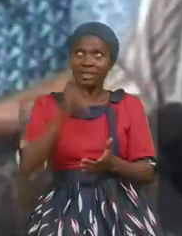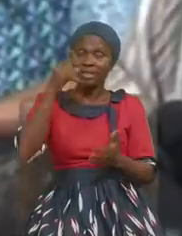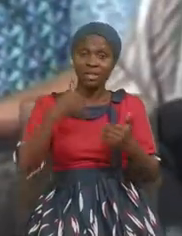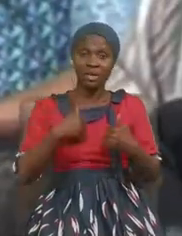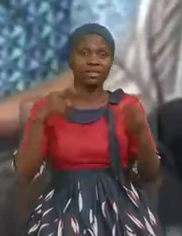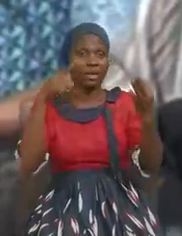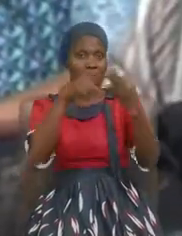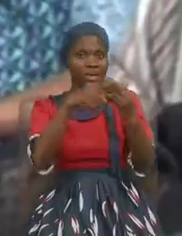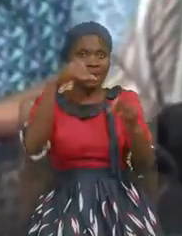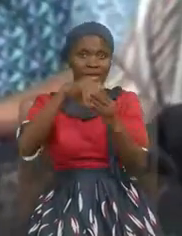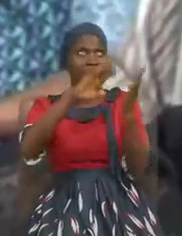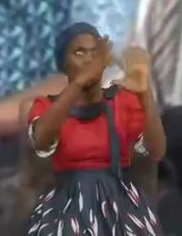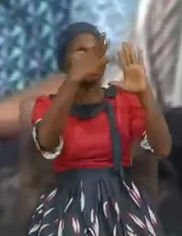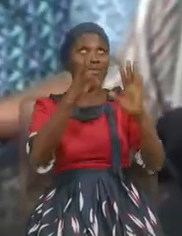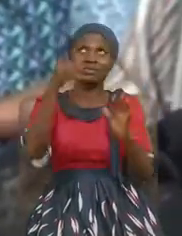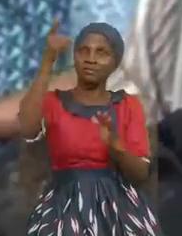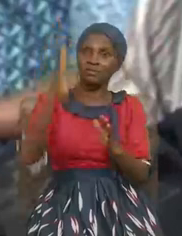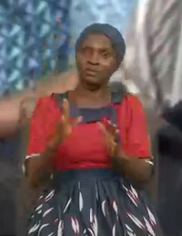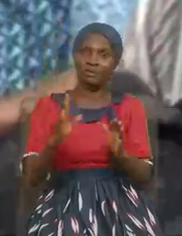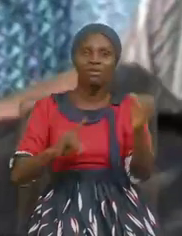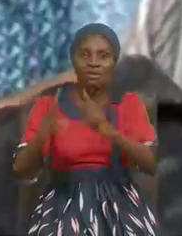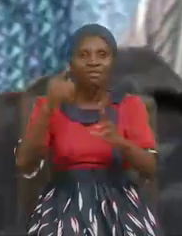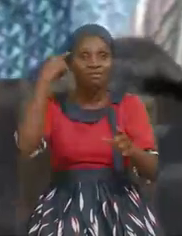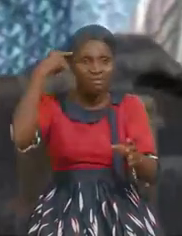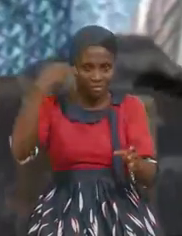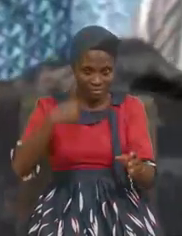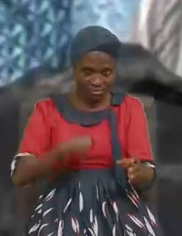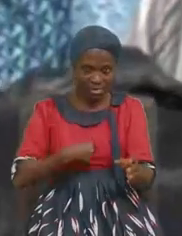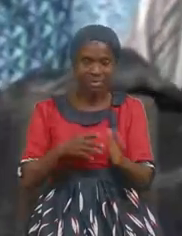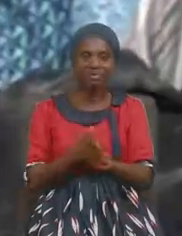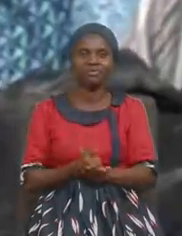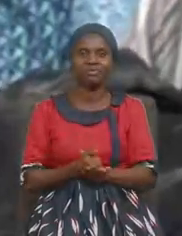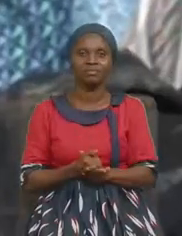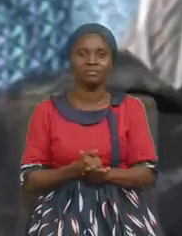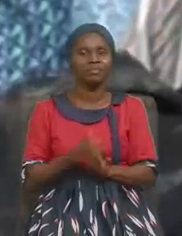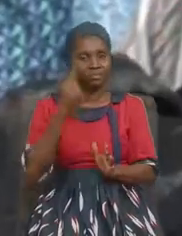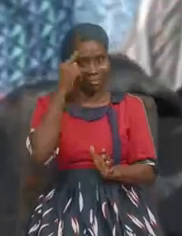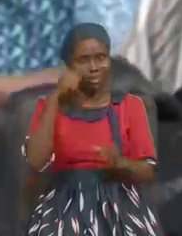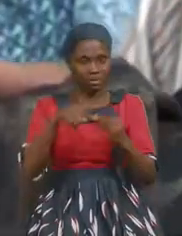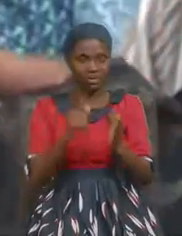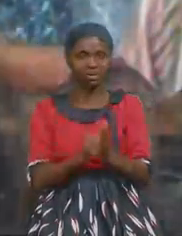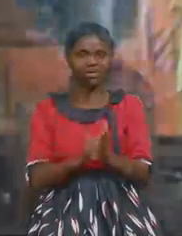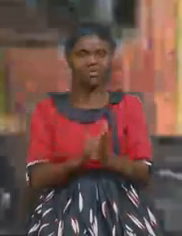Il est apparu à la présence de Dieu pour moi. Pense à cela.